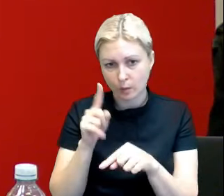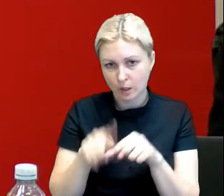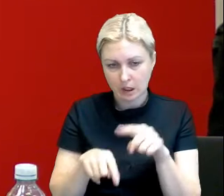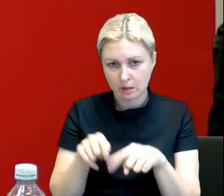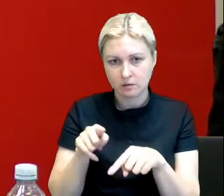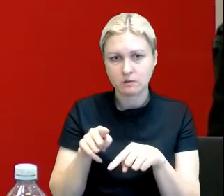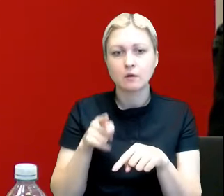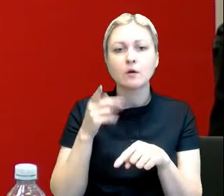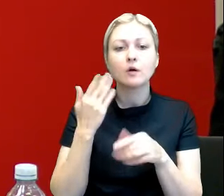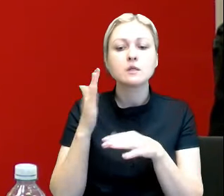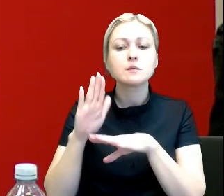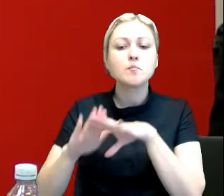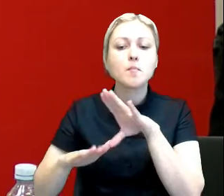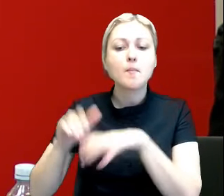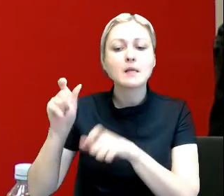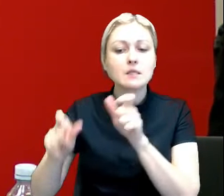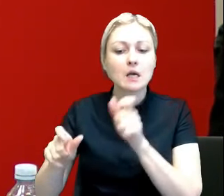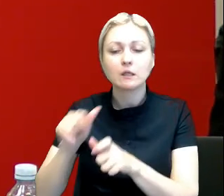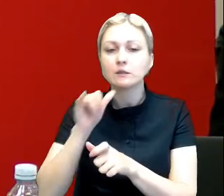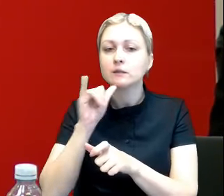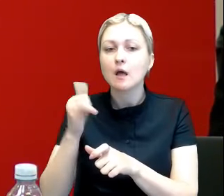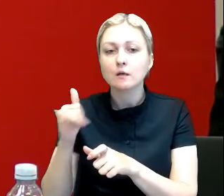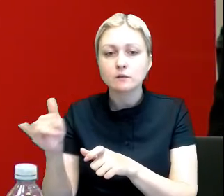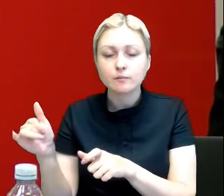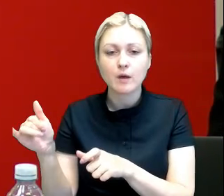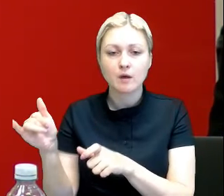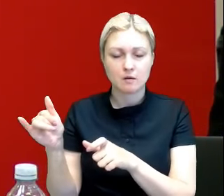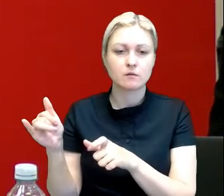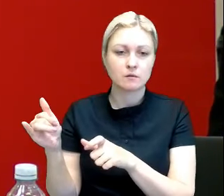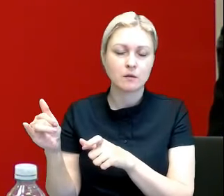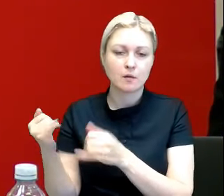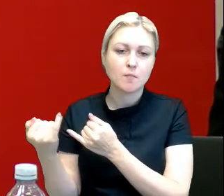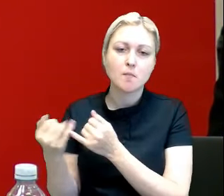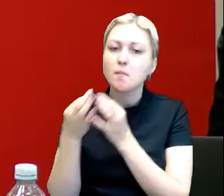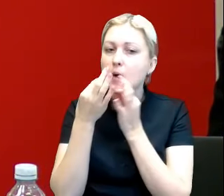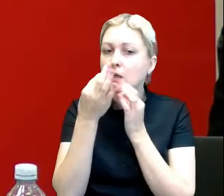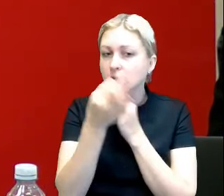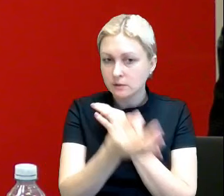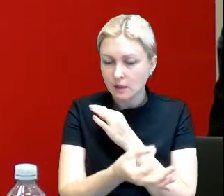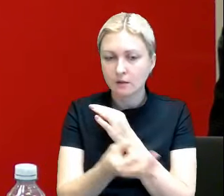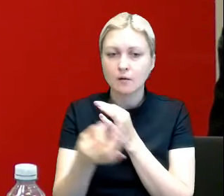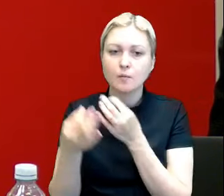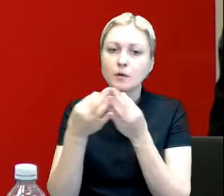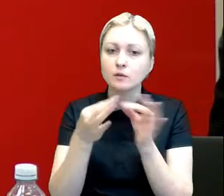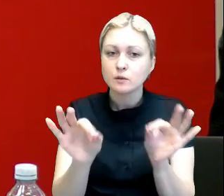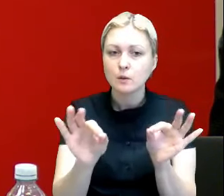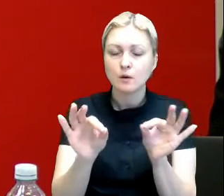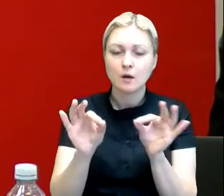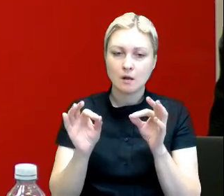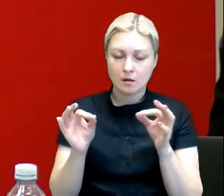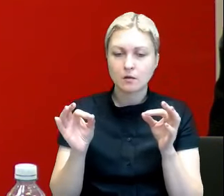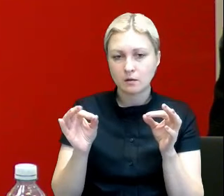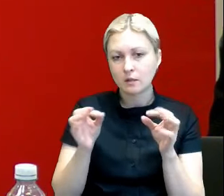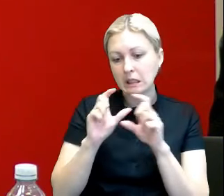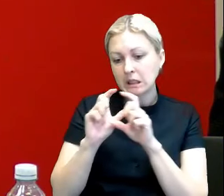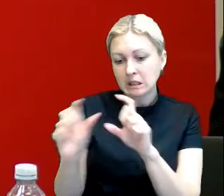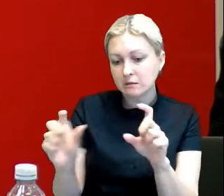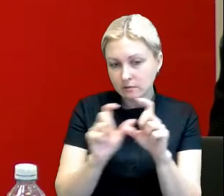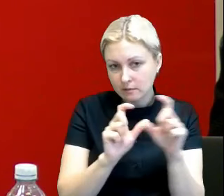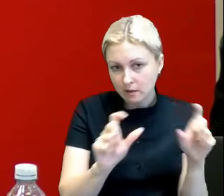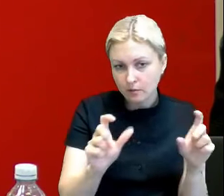specialistų ir ekspertų pusės kurie kurie tiek viena tiek kita mūsų įstaigos jos tikrai yra